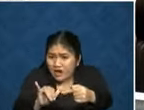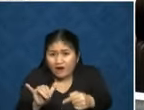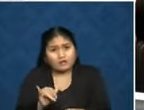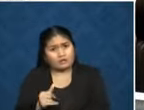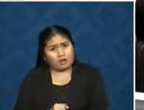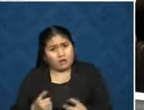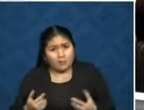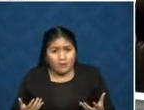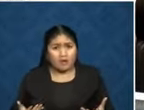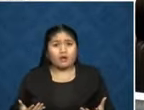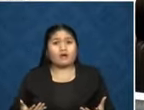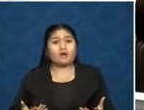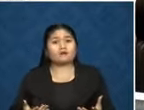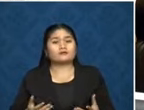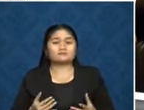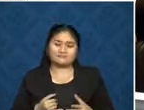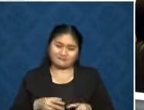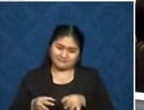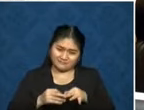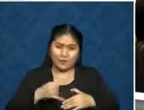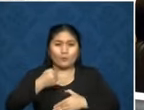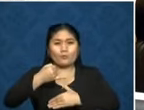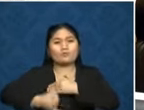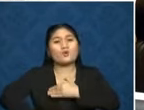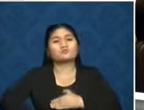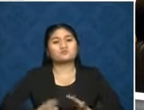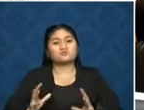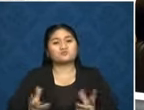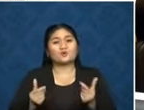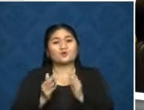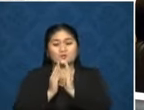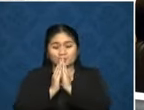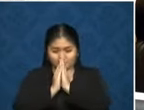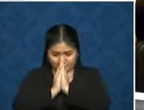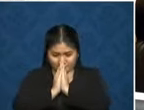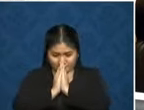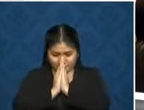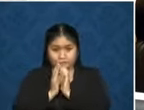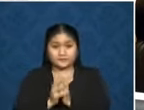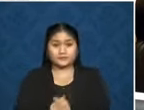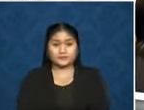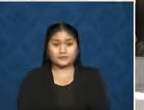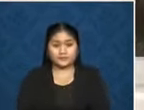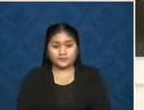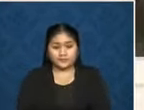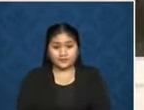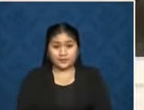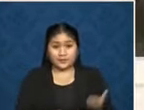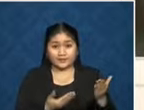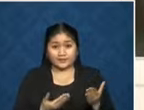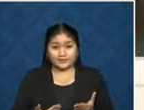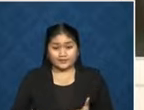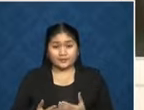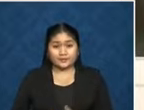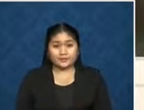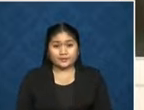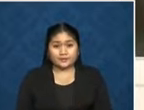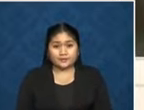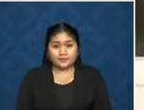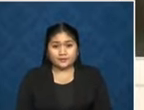ไรดิฉันขอจบการอภิปรายของดิฉันไว้เพียงเท่านี้ขอบคุณค่ะ ขอบคุณครับเ ชิญท่านเอกราชอุดมอำนวย